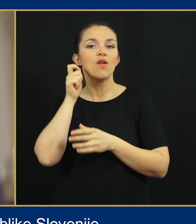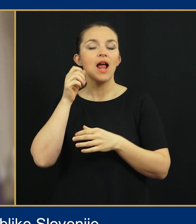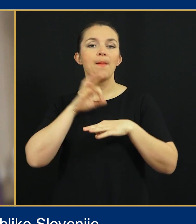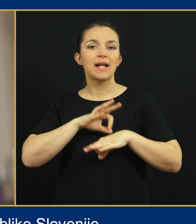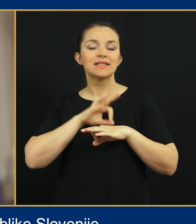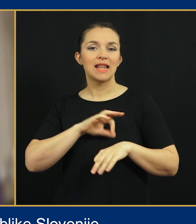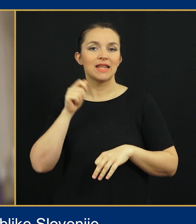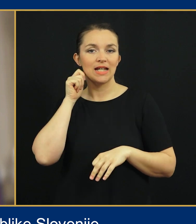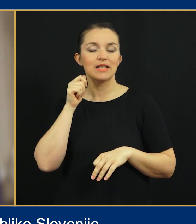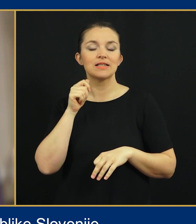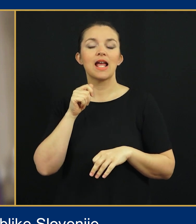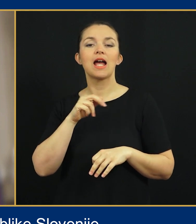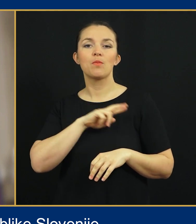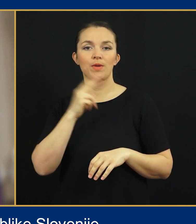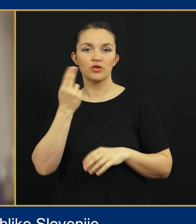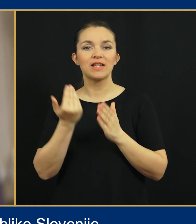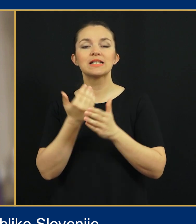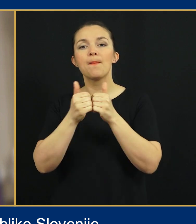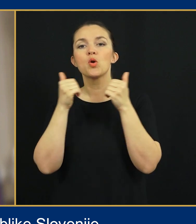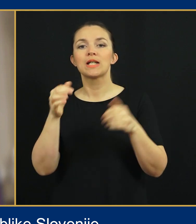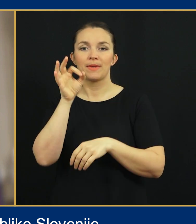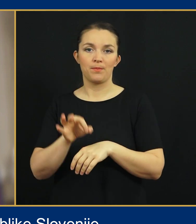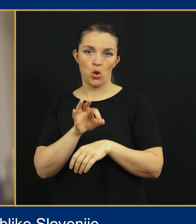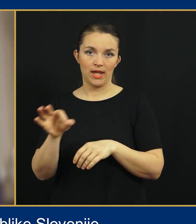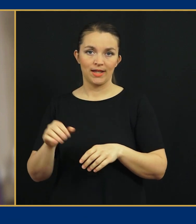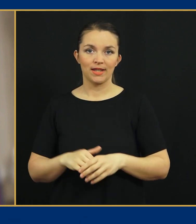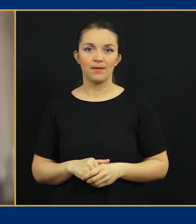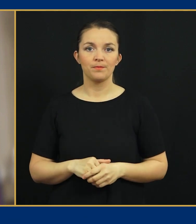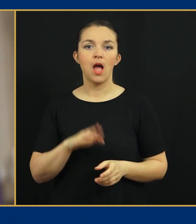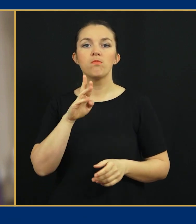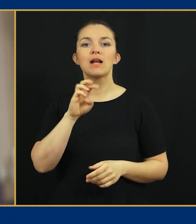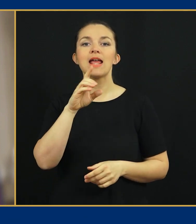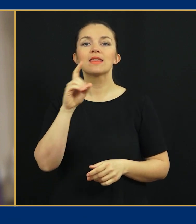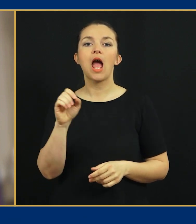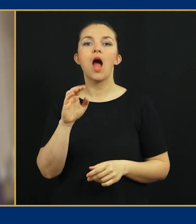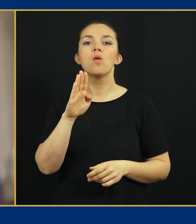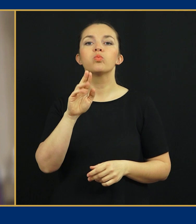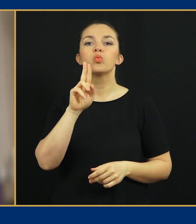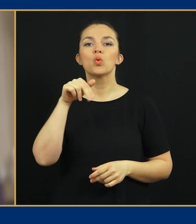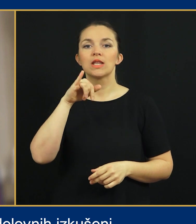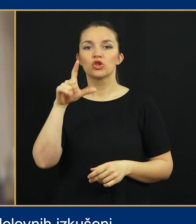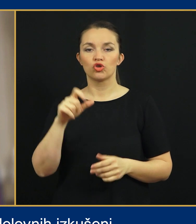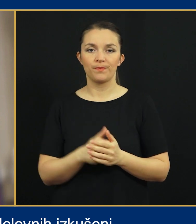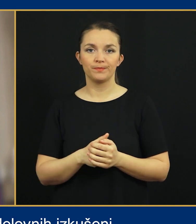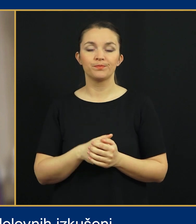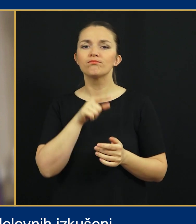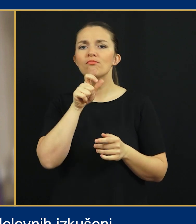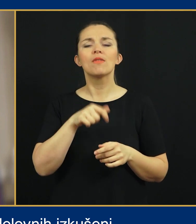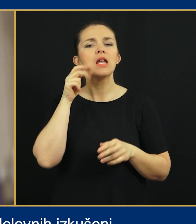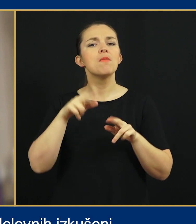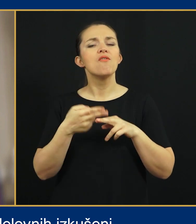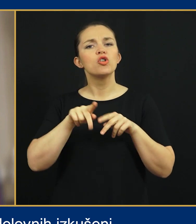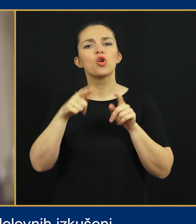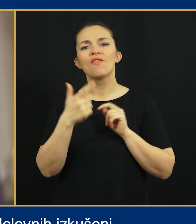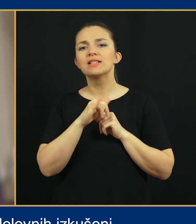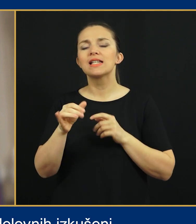Svetovalka predsednice Republike Slovenije za posebne projekte. Breda Bunič. Breda Bunič ima več kot